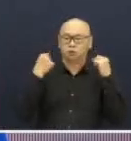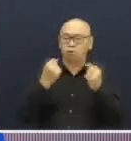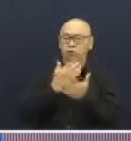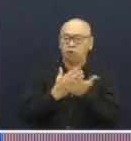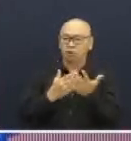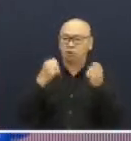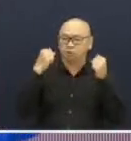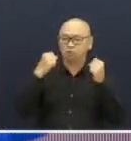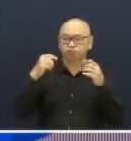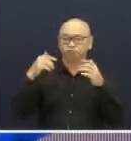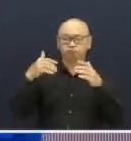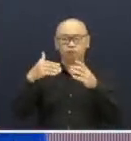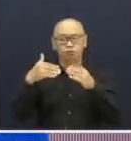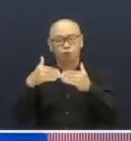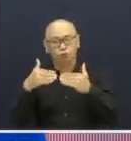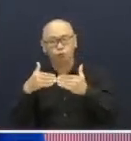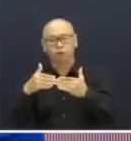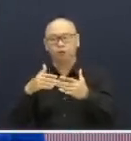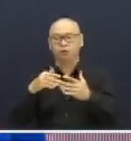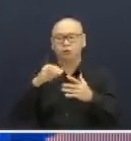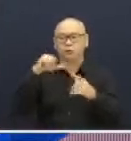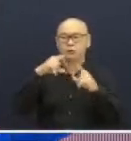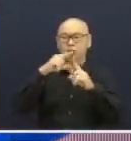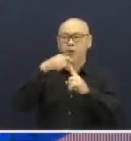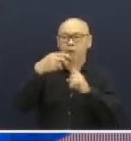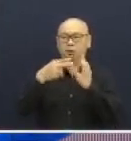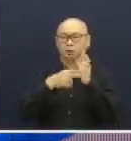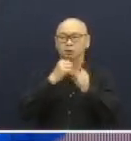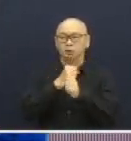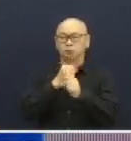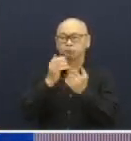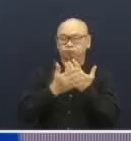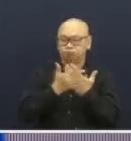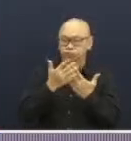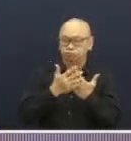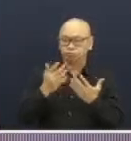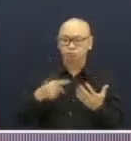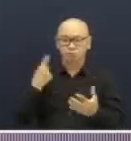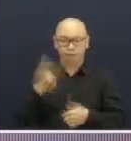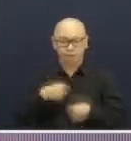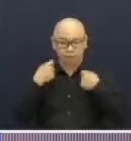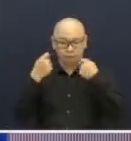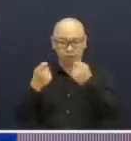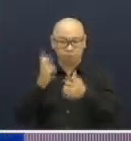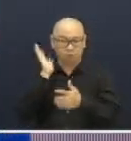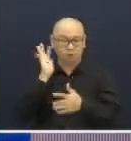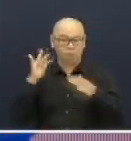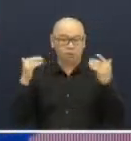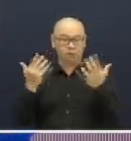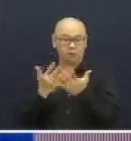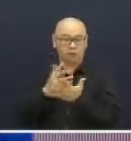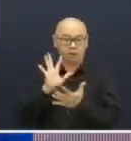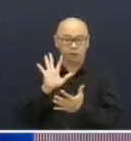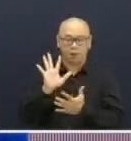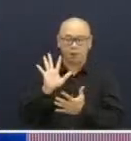terintegrasi dengan Jateng Ngopeni. Kami juga akan memberikan pelayanan kepada masyarakat yang tidak